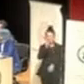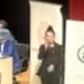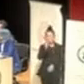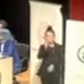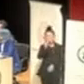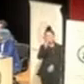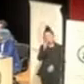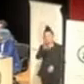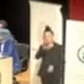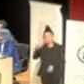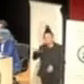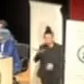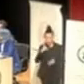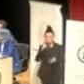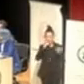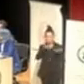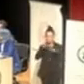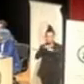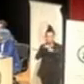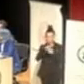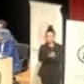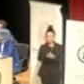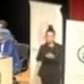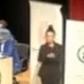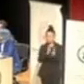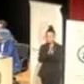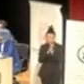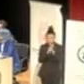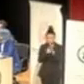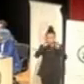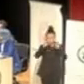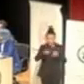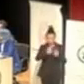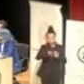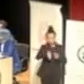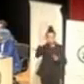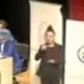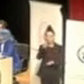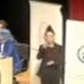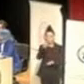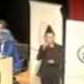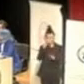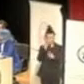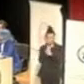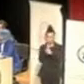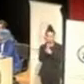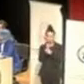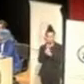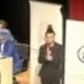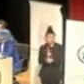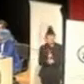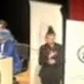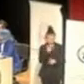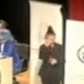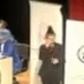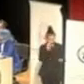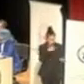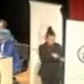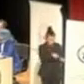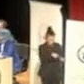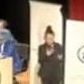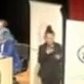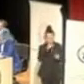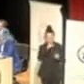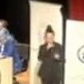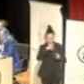Braille kitaplarla başlayan hizmetimiz daha sonra 11 profesyonel donanıma sahip ses kayıt stüdyosunda devam